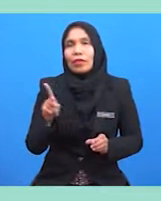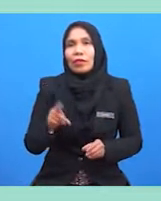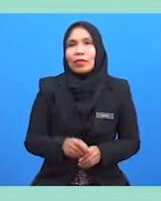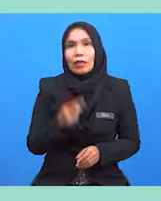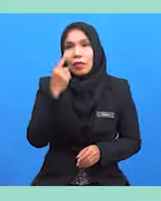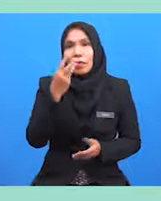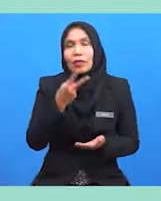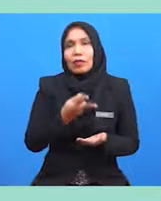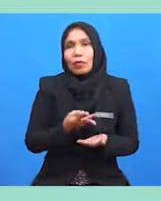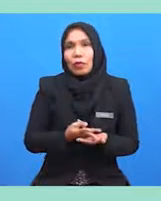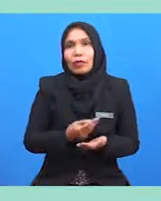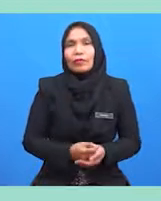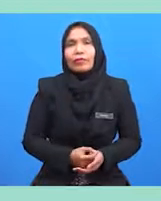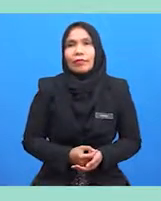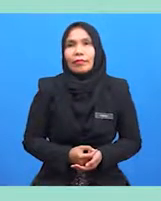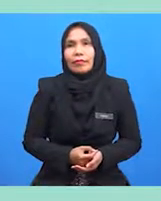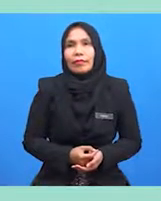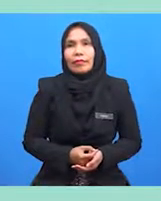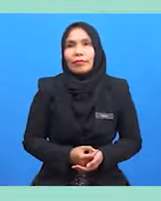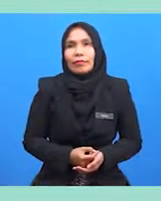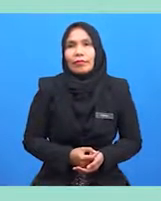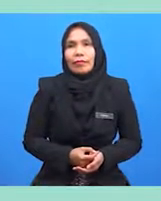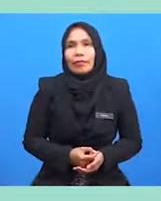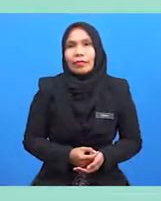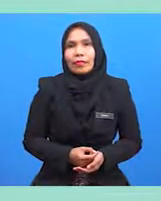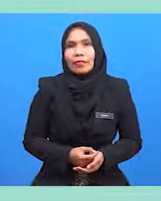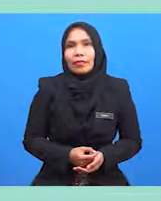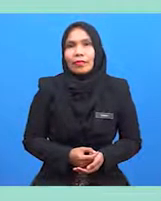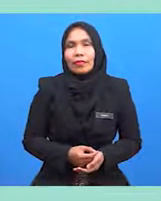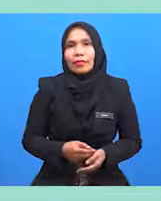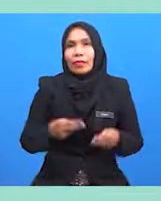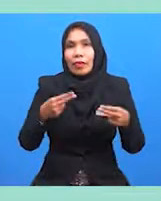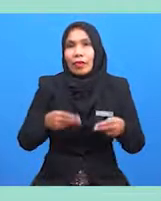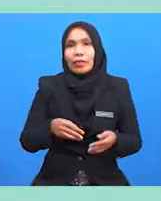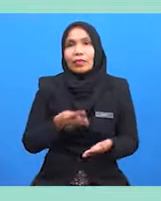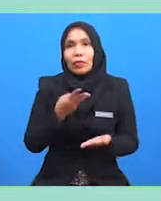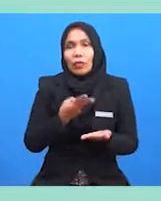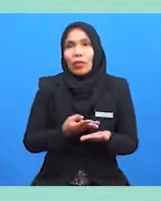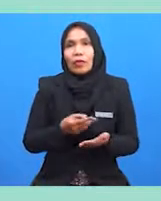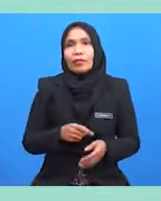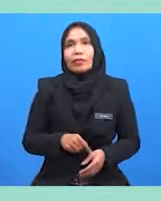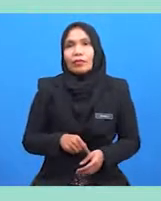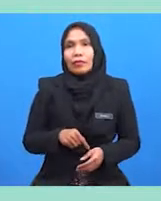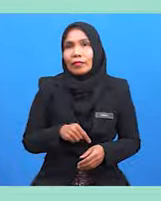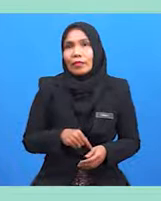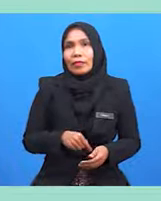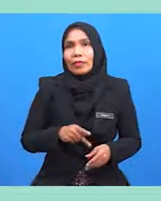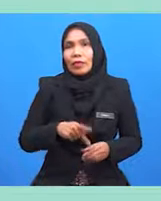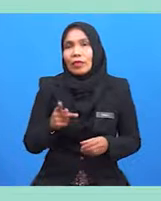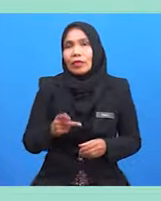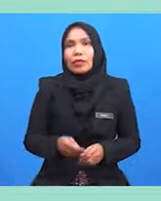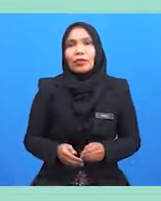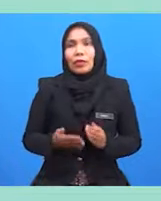Hanya wang yang diterbitkan oleh Bank Negara Malaysia sahaja sah diperlakukan dengan nilai negara kita.